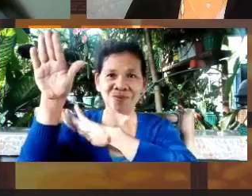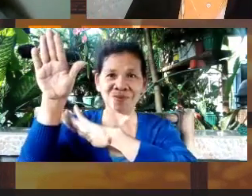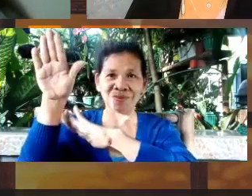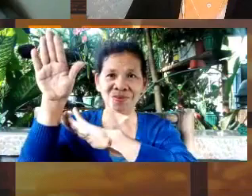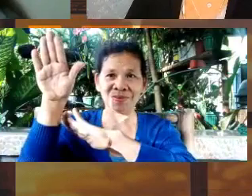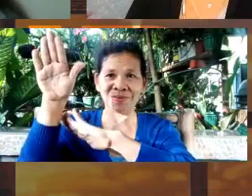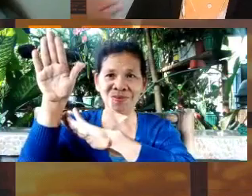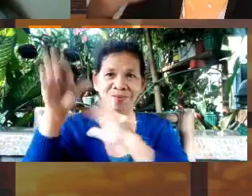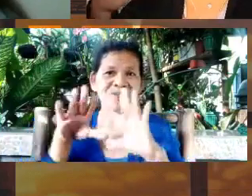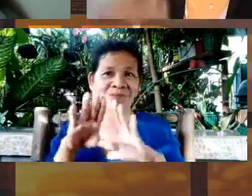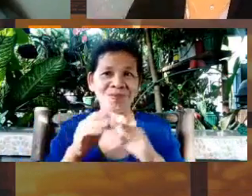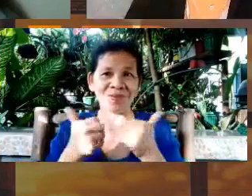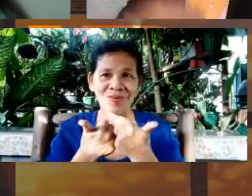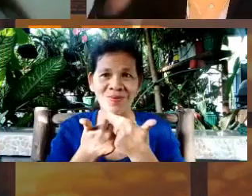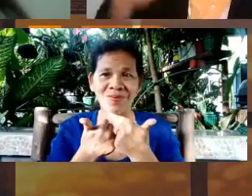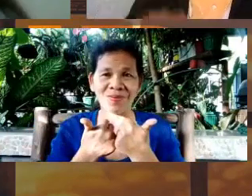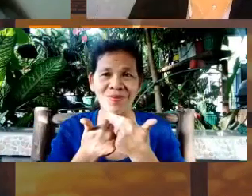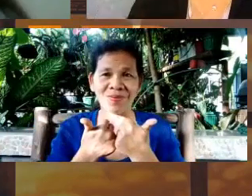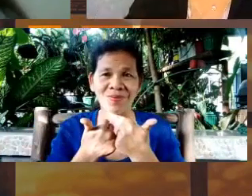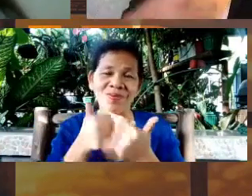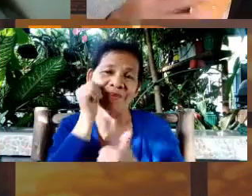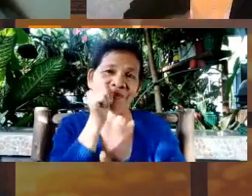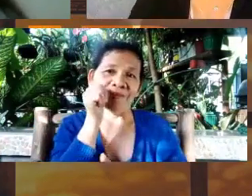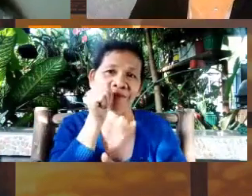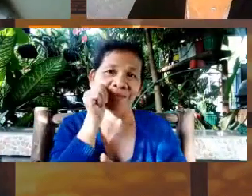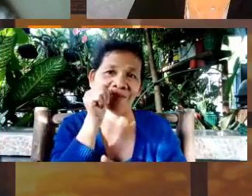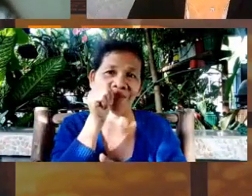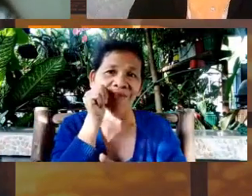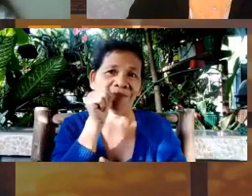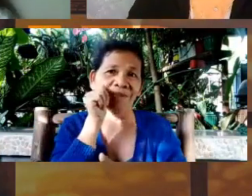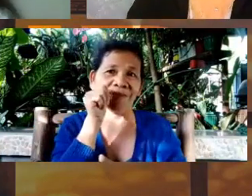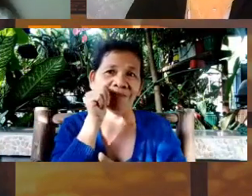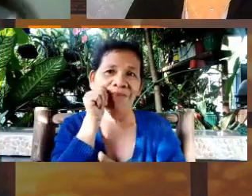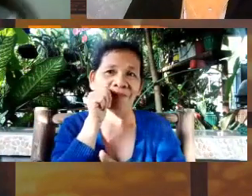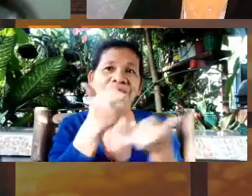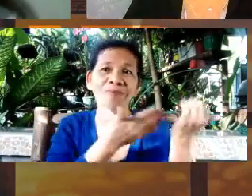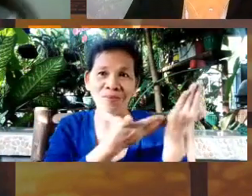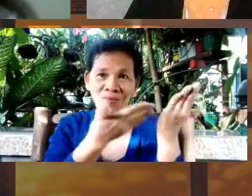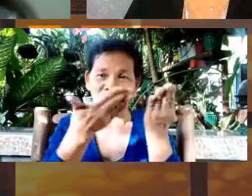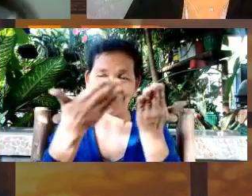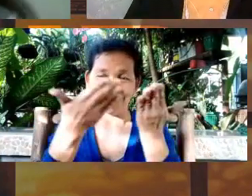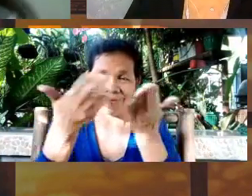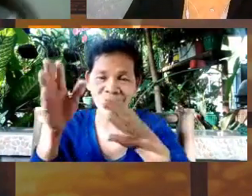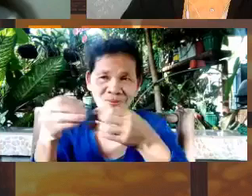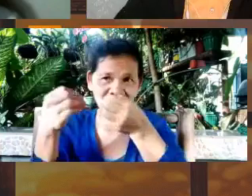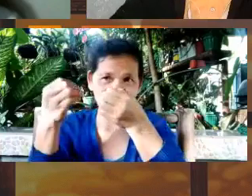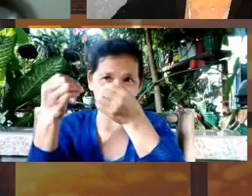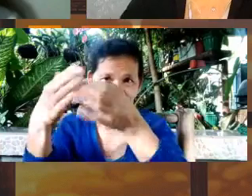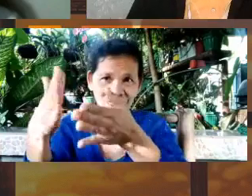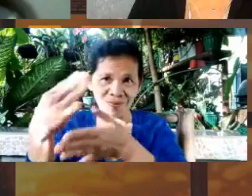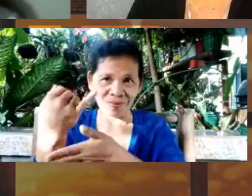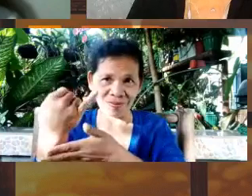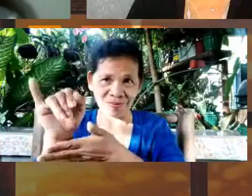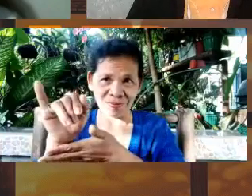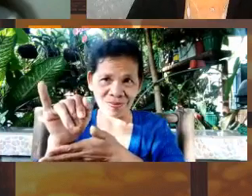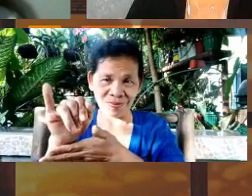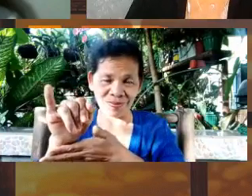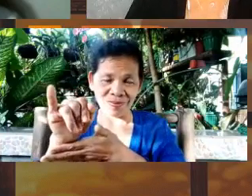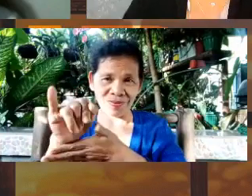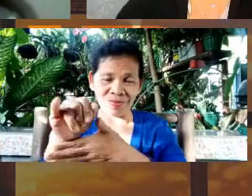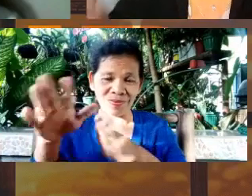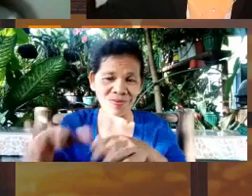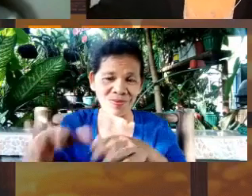Kung papaanong sa araw-araw ay nagdadala ng mga offering, kagaya ng binabanggit ni Pastor Jubi na doon ipinapatong ang